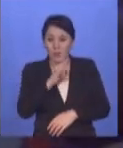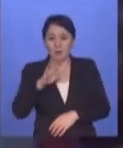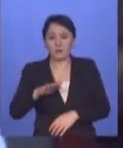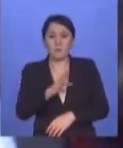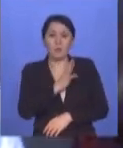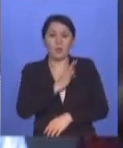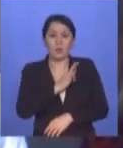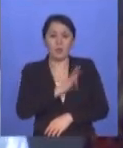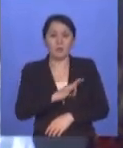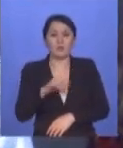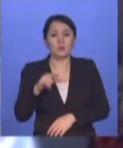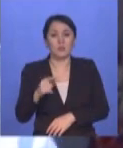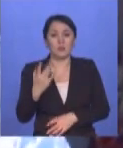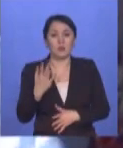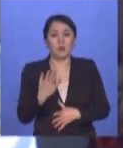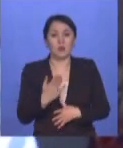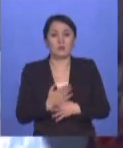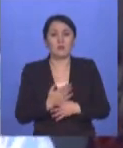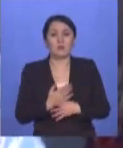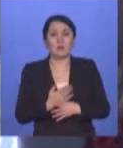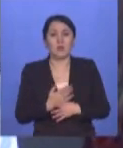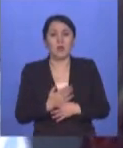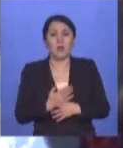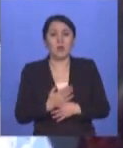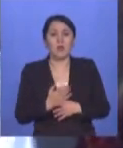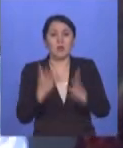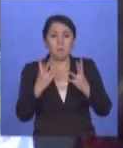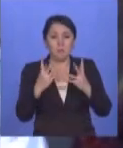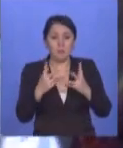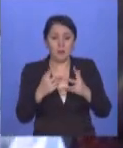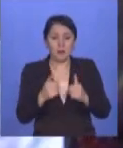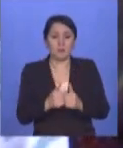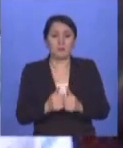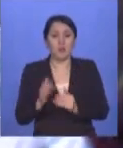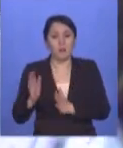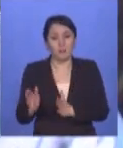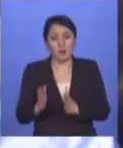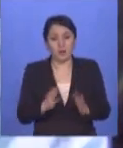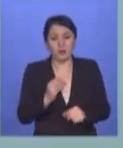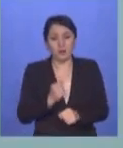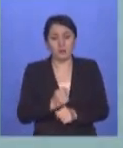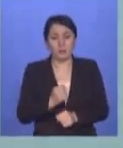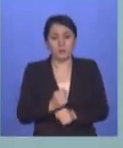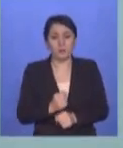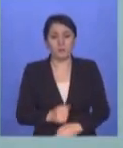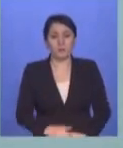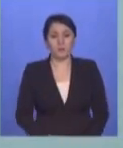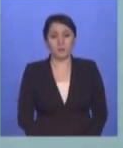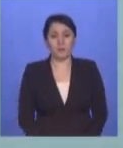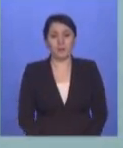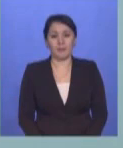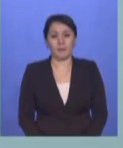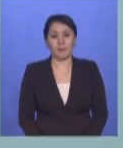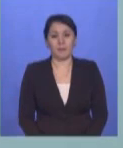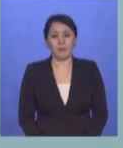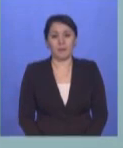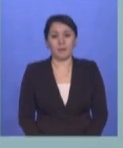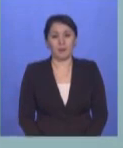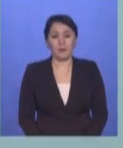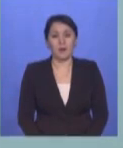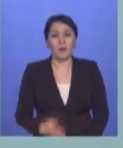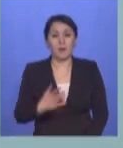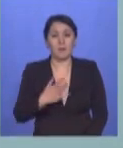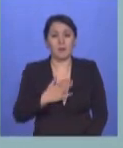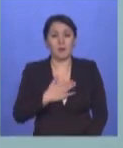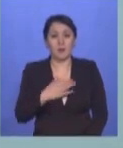пайдам тисін деп осында келдім. Біз мұнда әкелген заттарды санап, бөліп, реттестіріп жатырмыз. Помогаю. Мен көмектесу